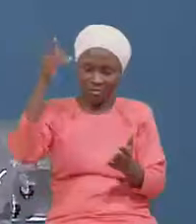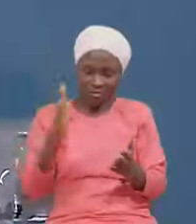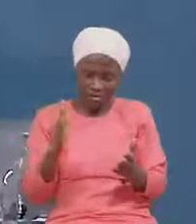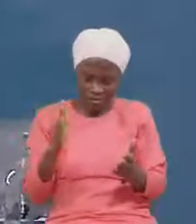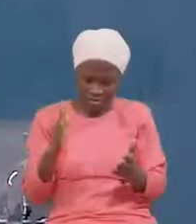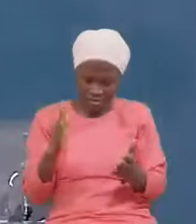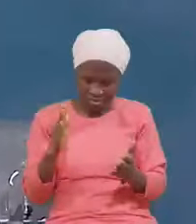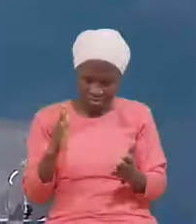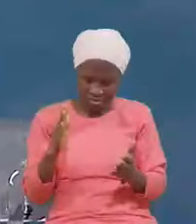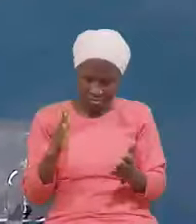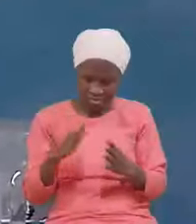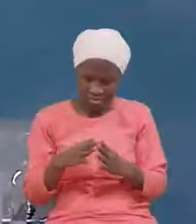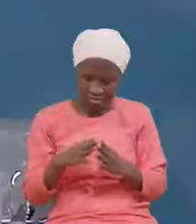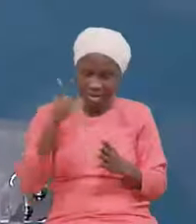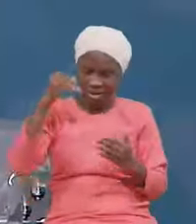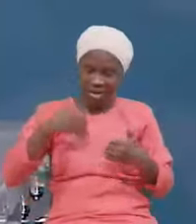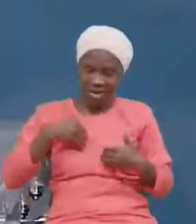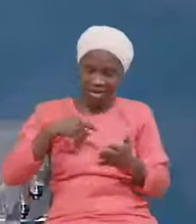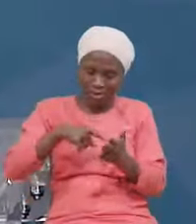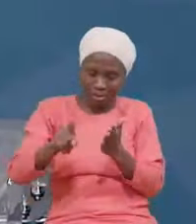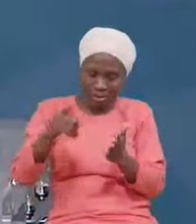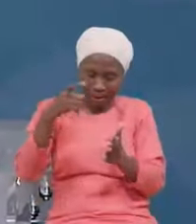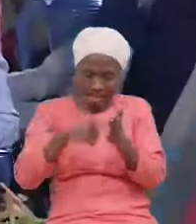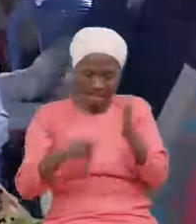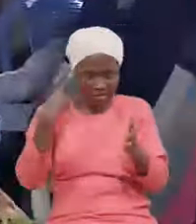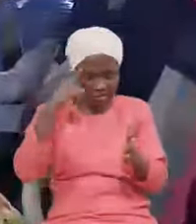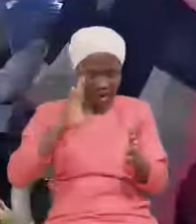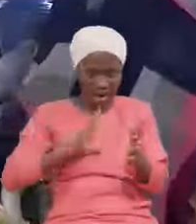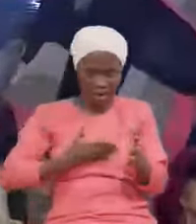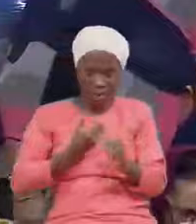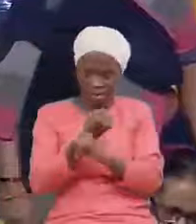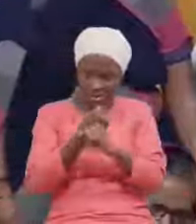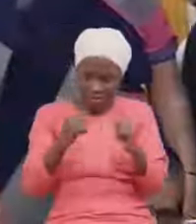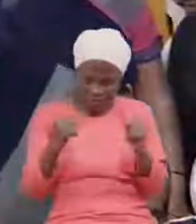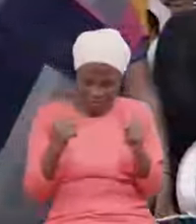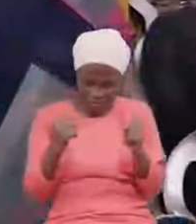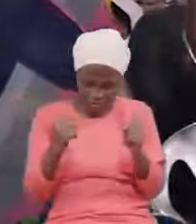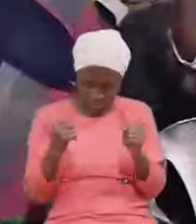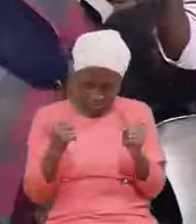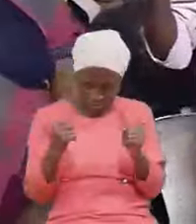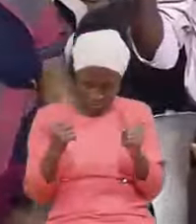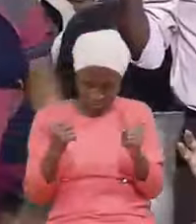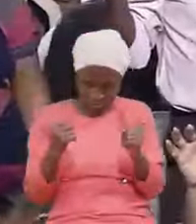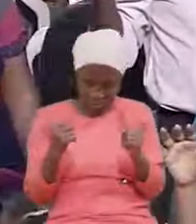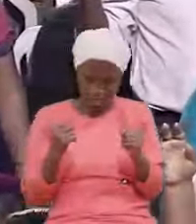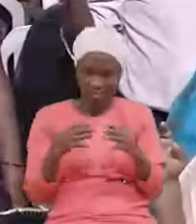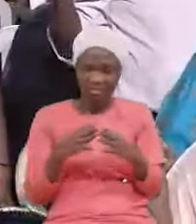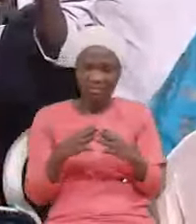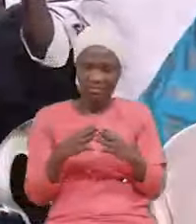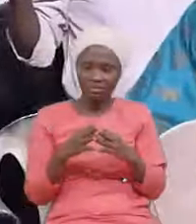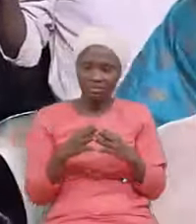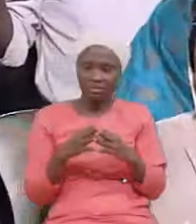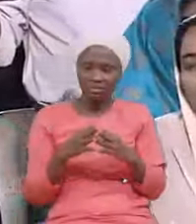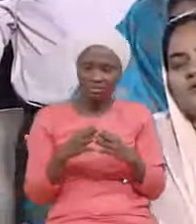He paid the price for our salvation. ఆయన మన రక్షణ కోసం క్రయధనము చెల్లించారు. Said as many as